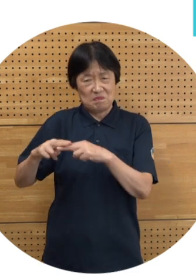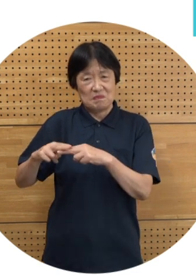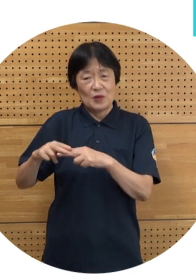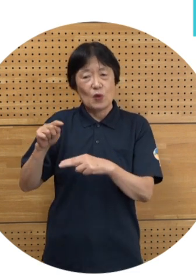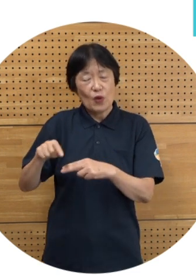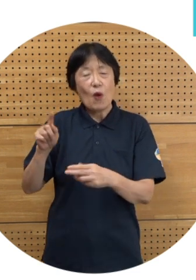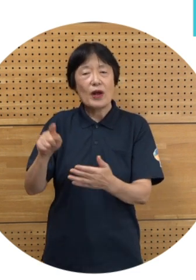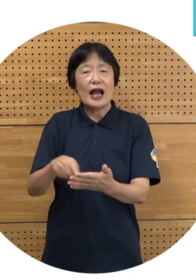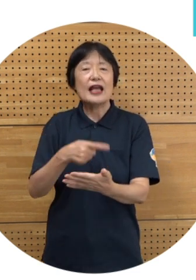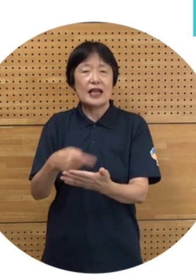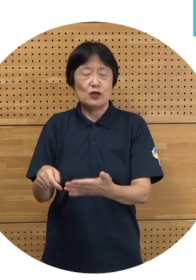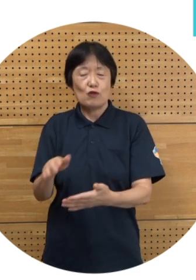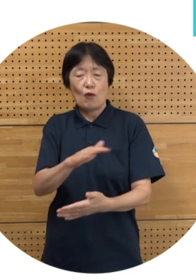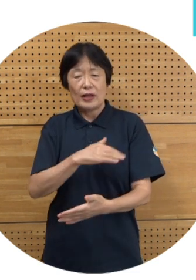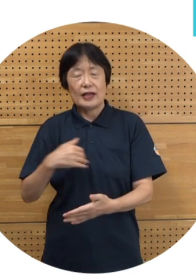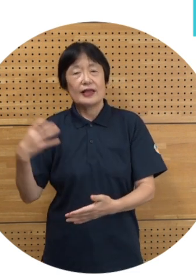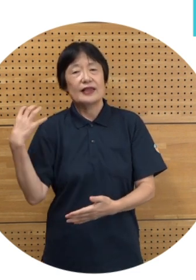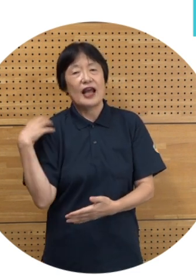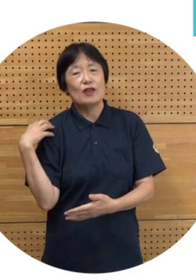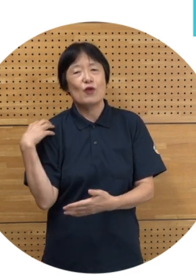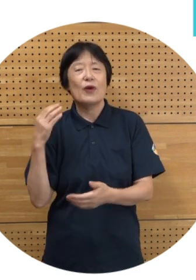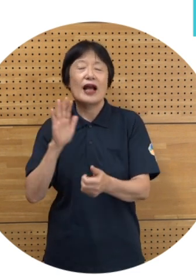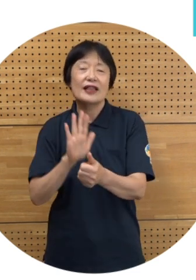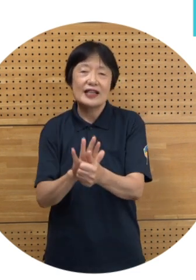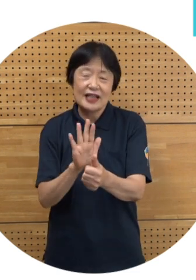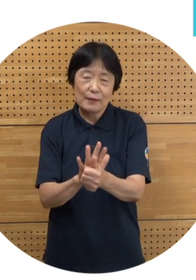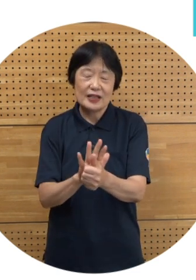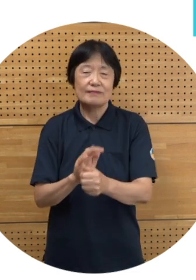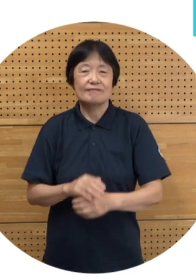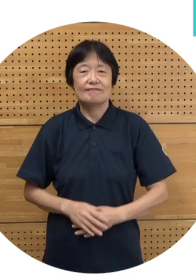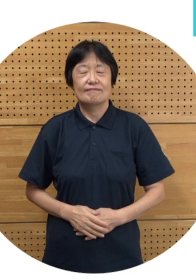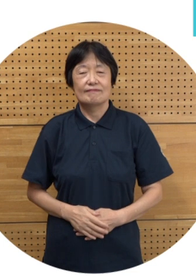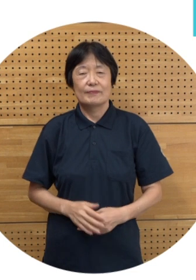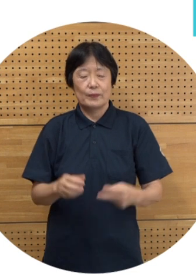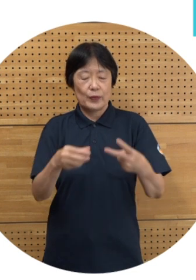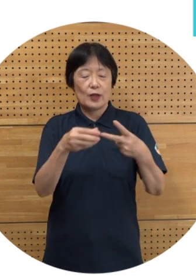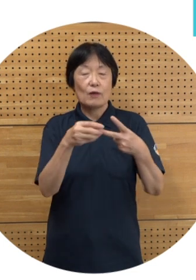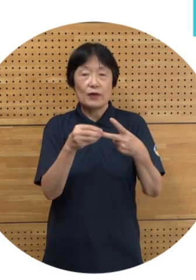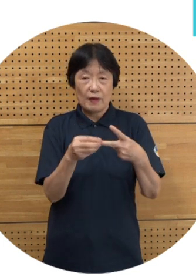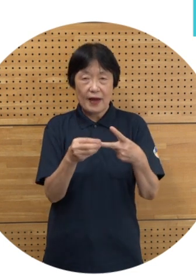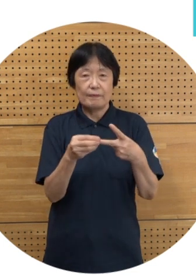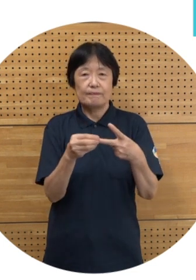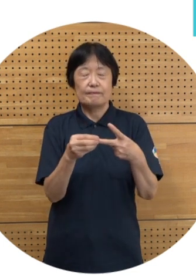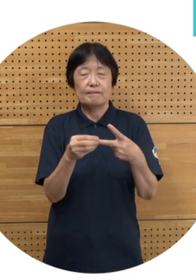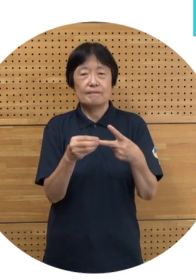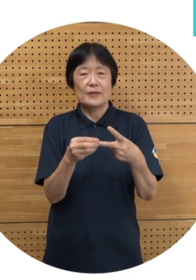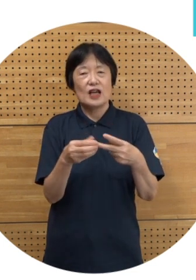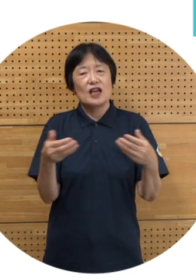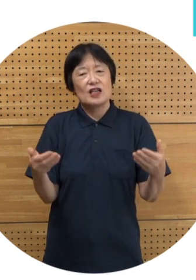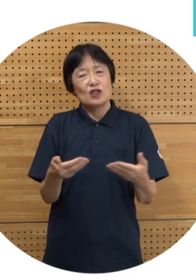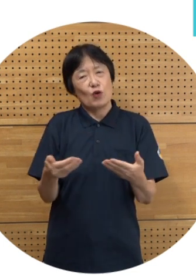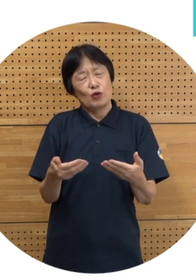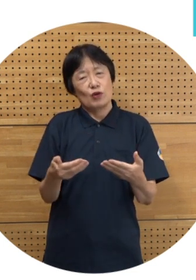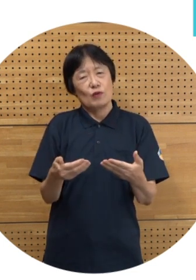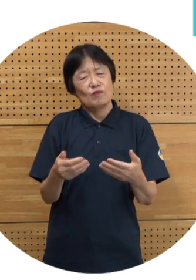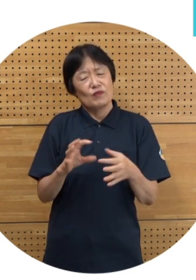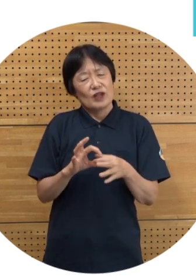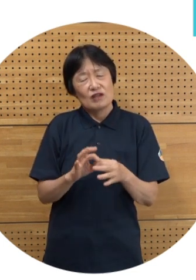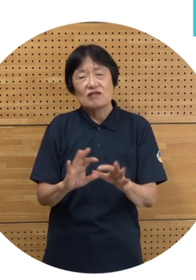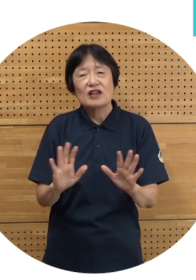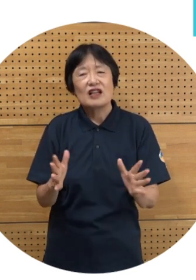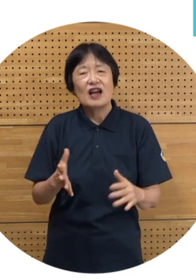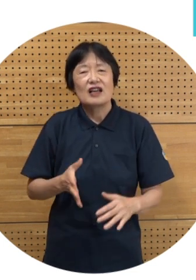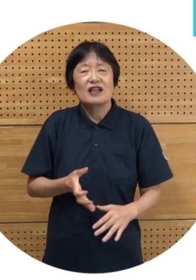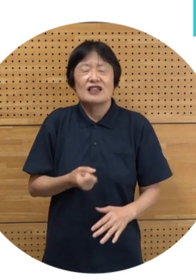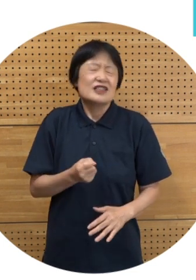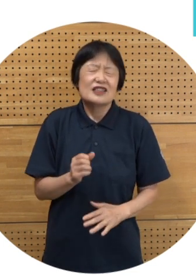計改善支援員がお手伝いしています。 就労準備支援事業では、仕事をしても続かず自